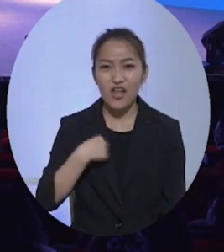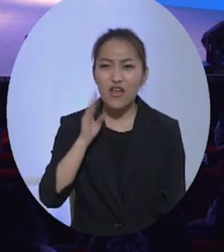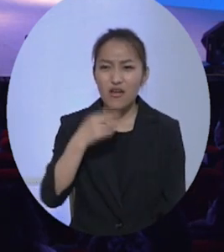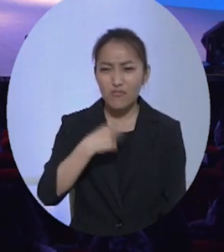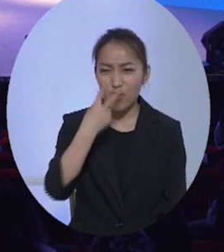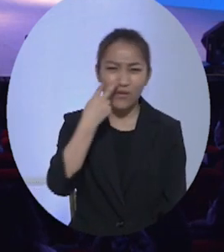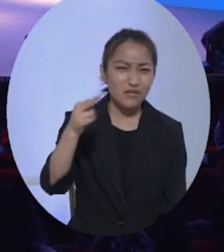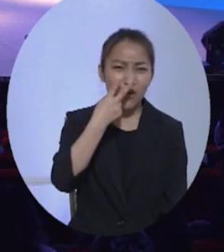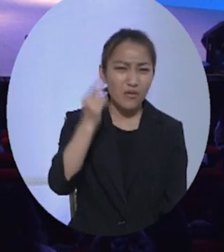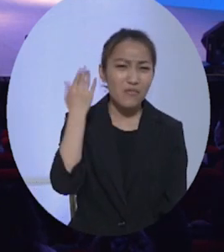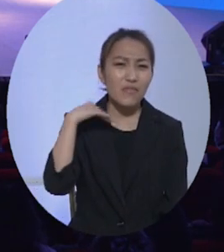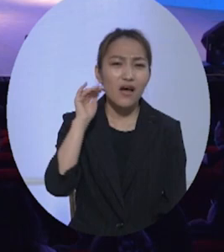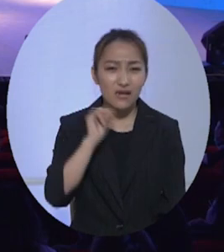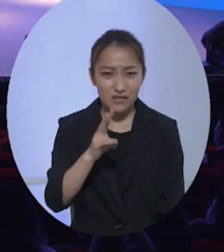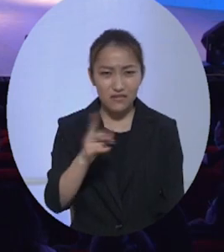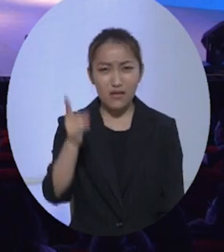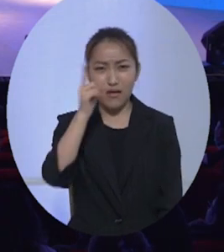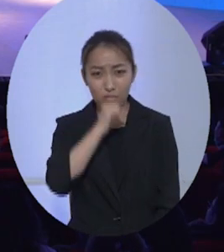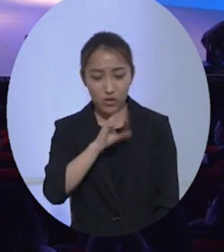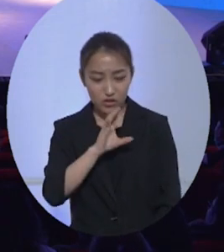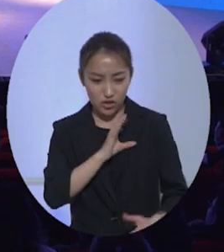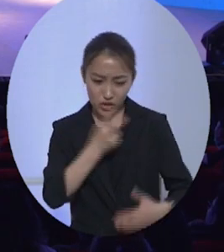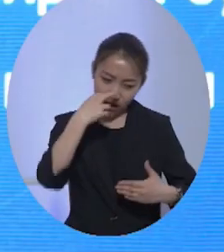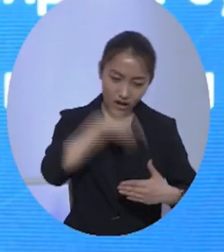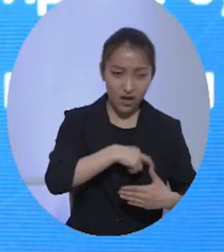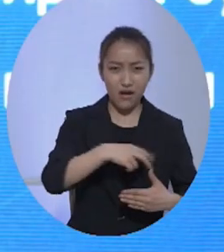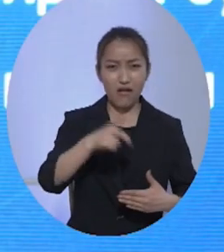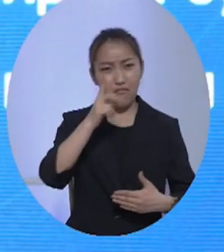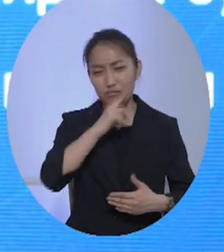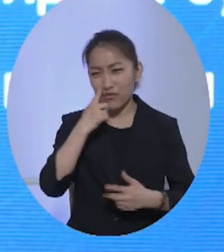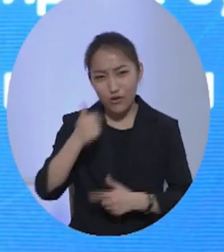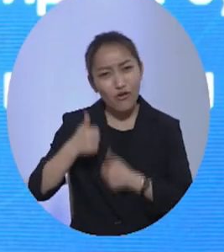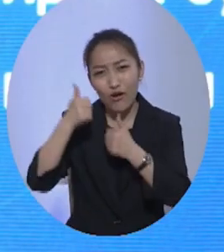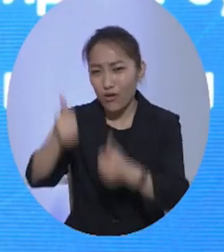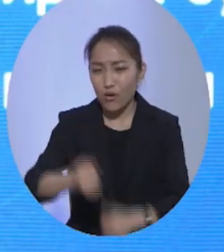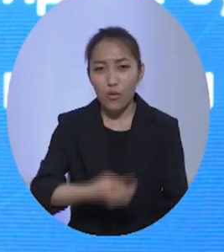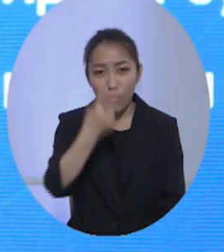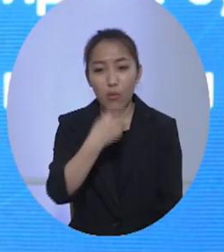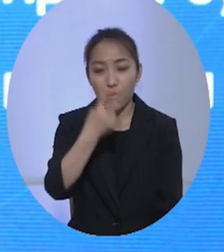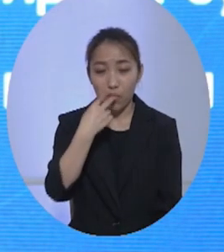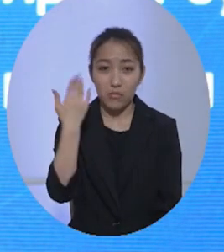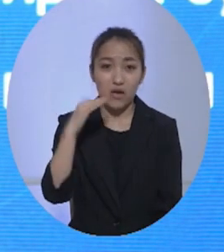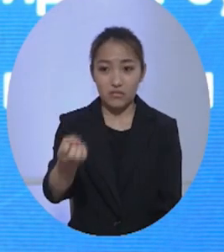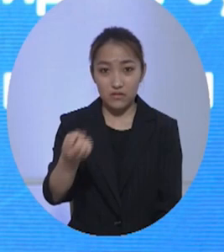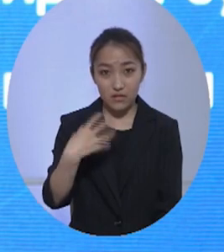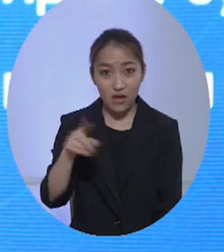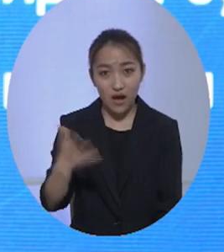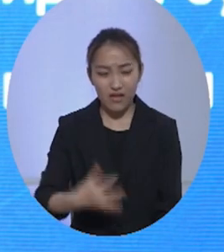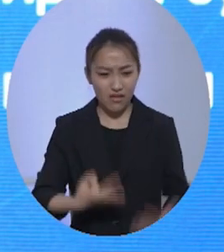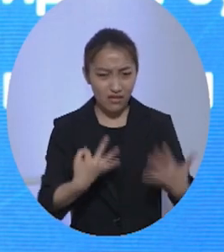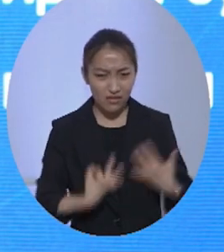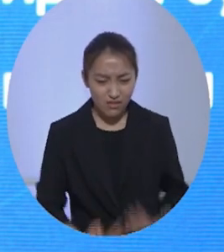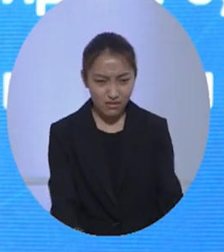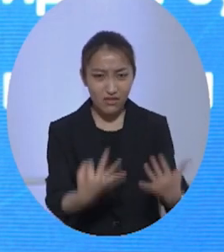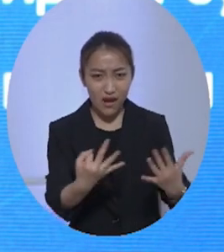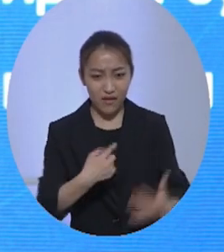үдсэн ядаж явж гисэн байна. Би энэ хүний дотоод ахыг хараад би өнөөдөр бахархаж байна. 8 хүүхдээ ганцаараа өсгсөн эмээгээ гэж ингэж одоо ярьж